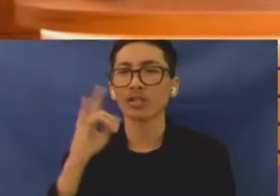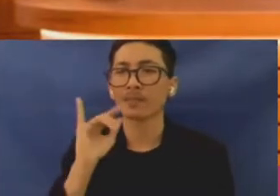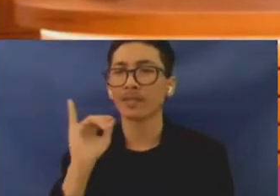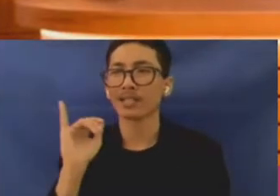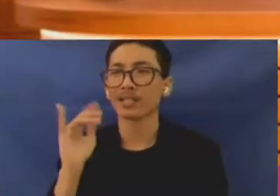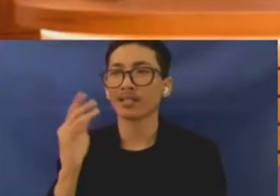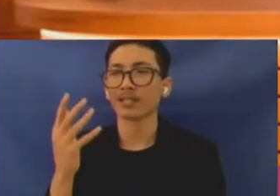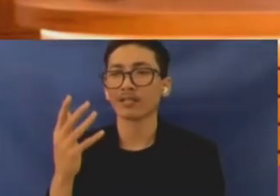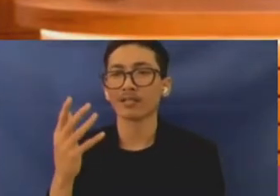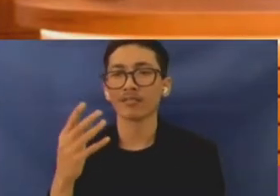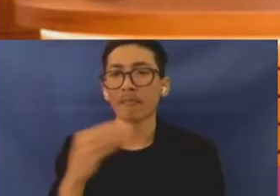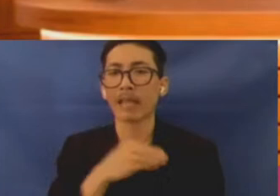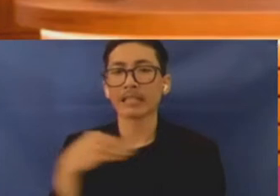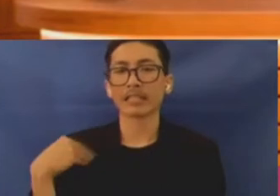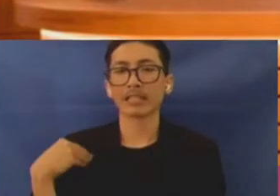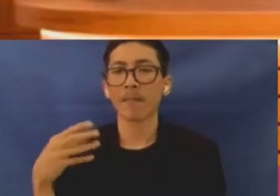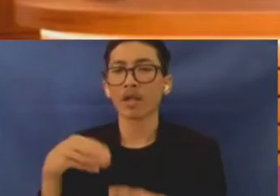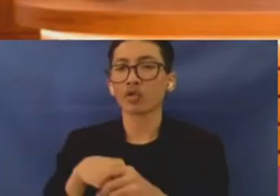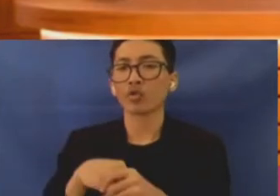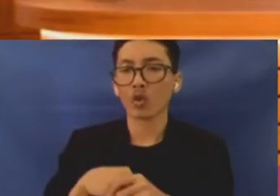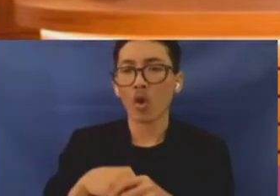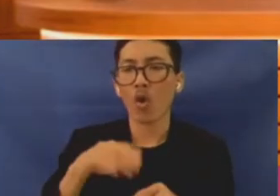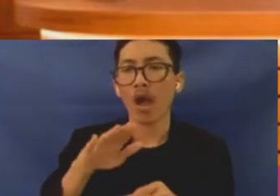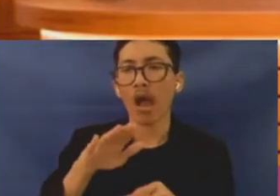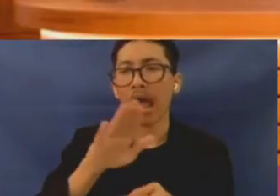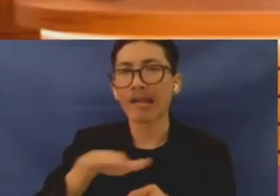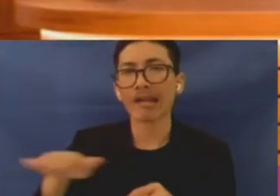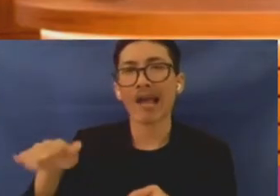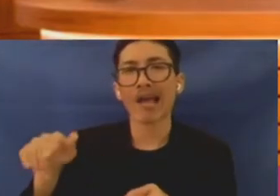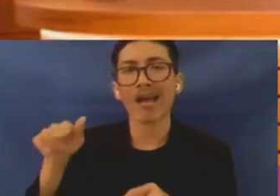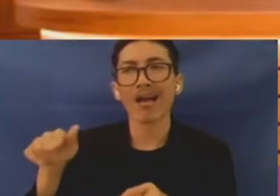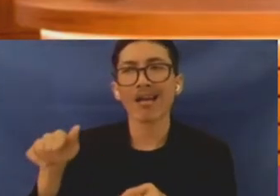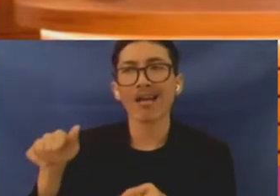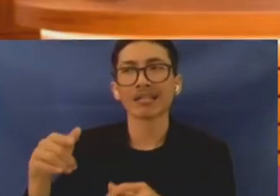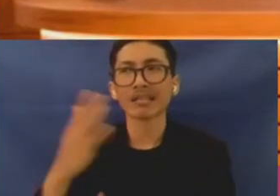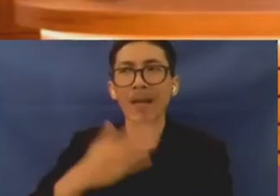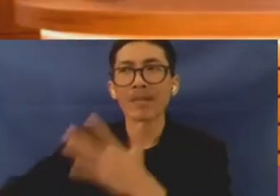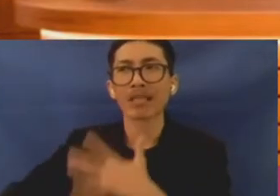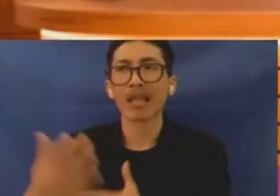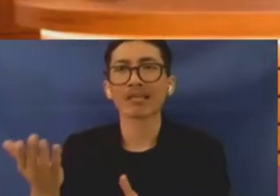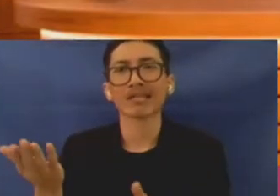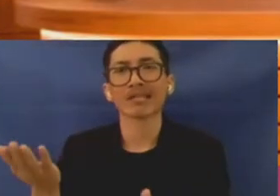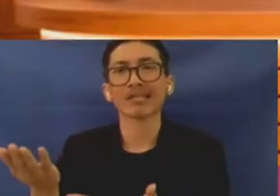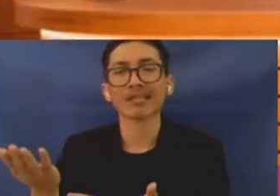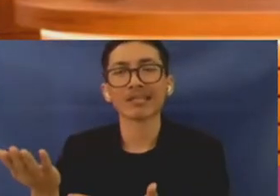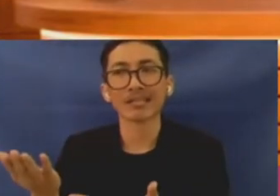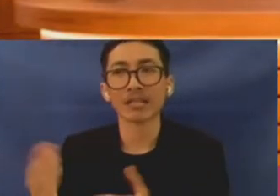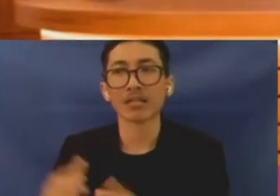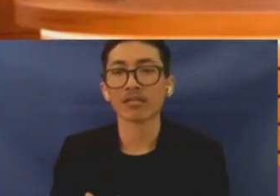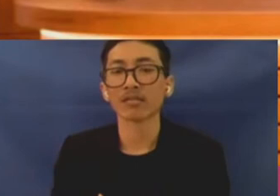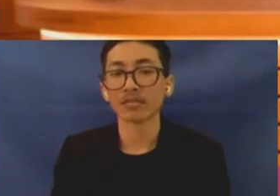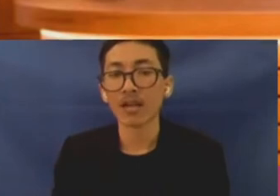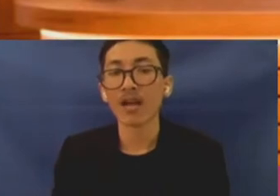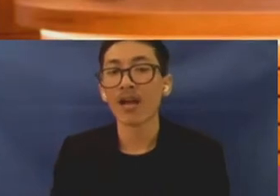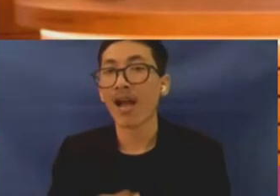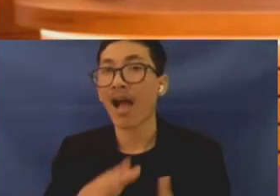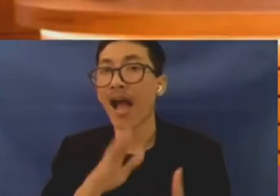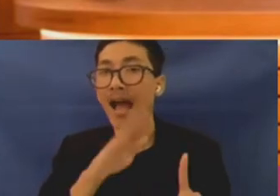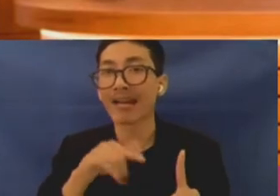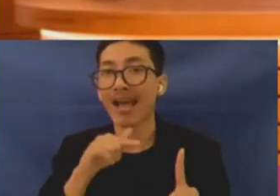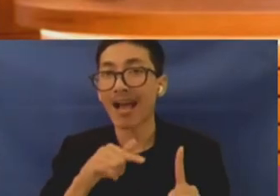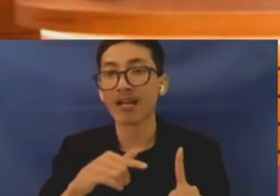perihal persalinan anak yang lahir dengan status atau diagnosa disabilitas. Jika anak-anak tersebut selamat dari proses